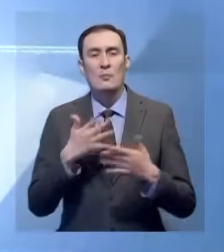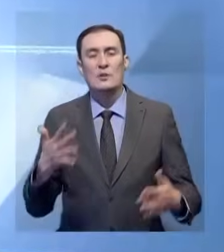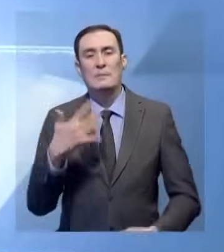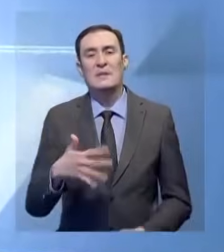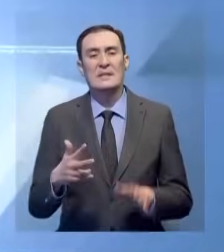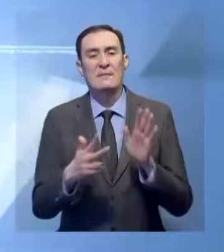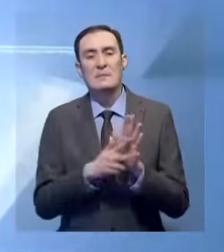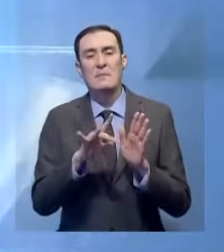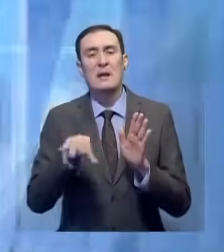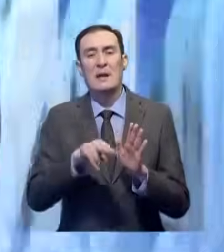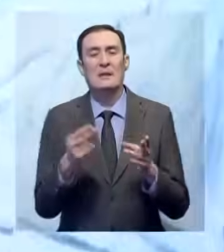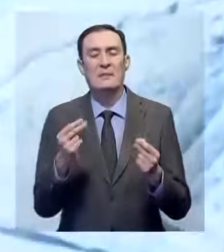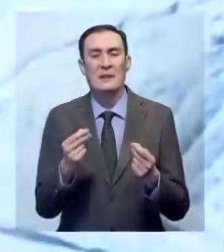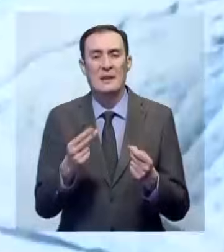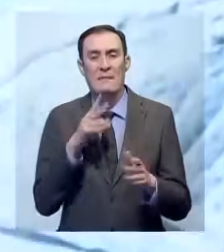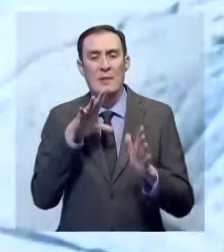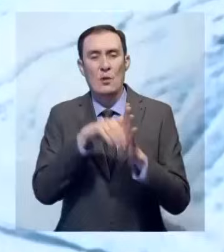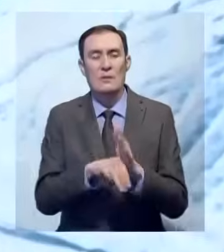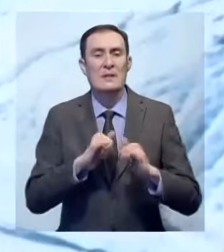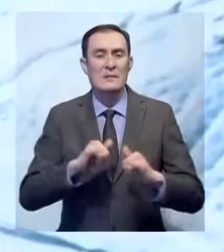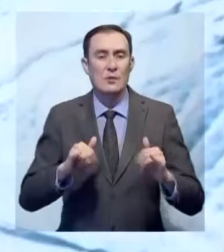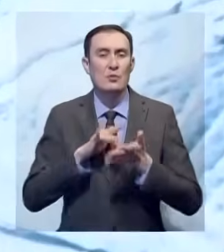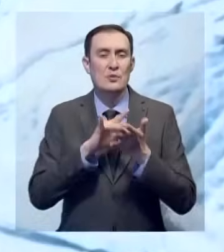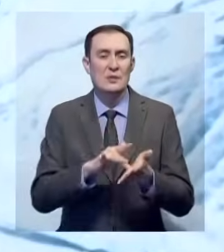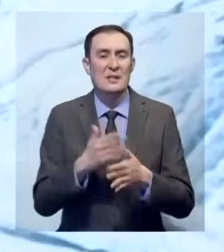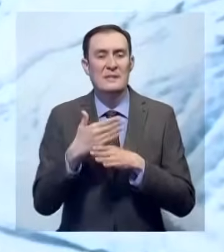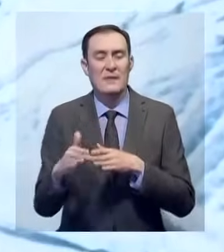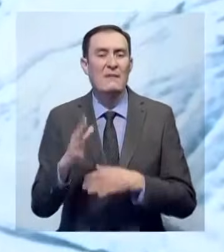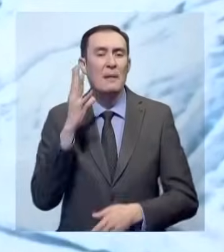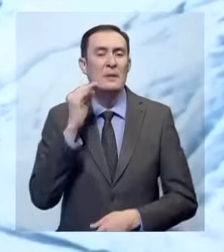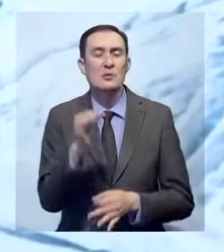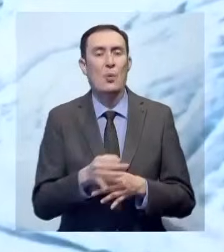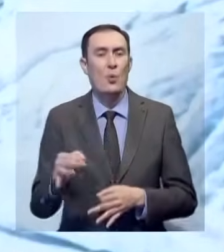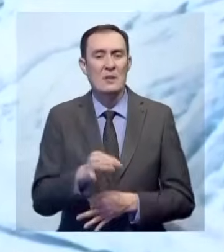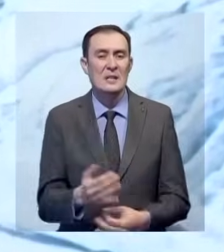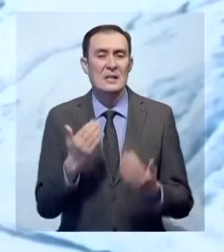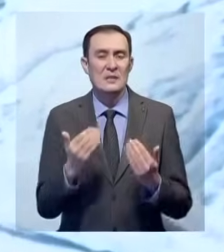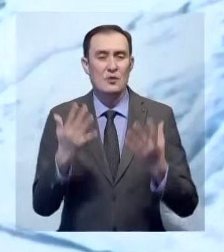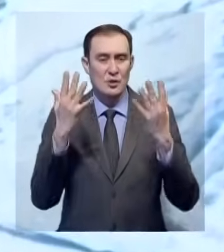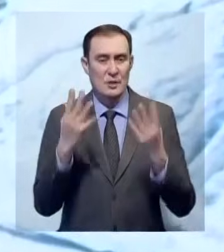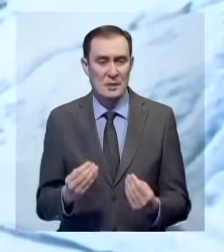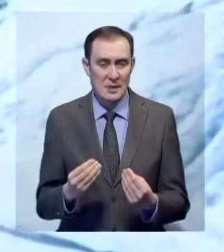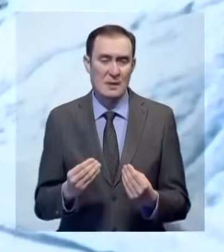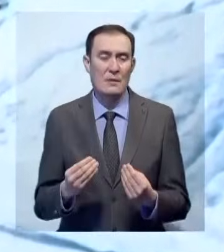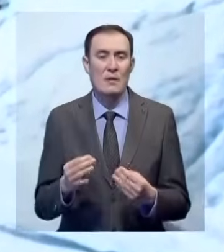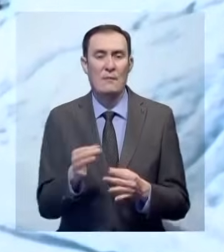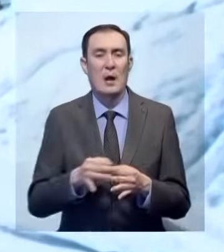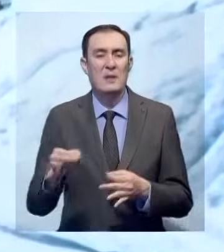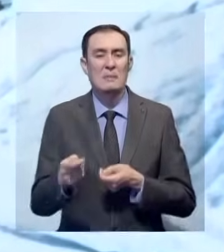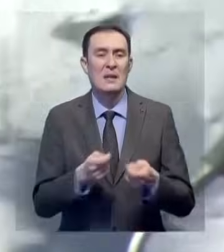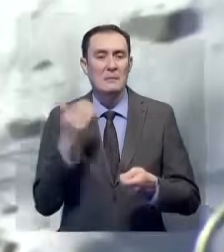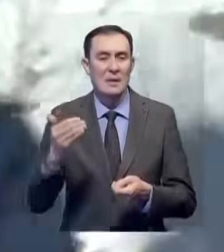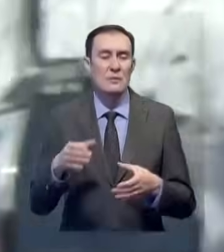Больше 58 миллиардов тенге вложат в развитие туристической отрасли в Алматинской области. На сегодняшний день между